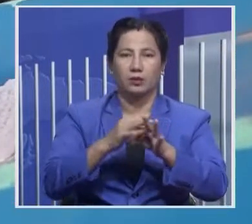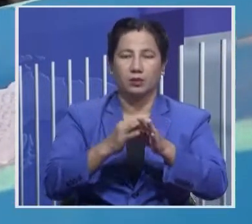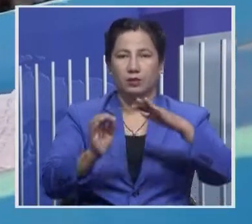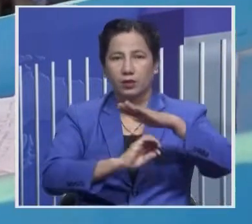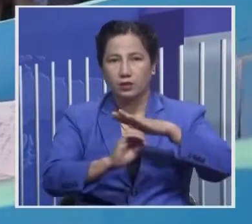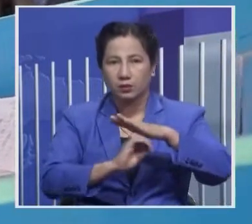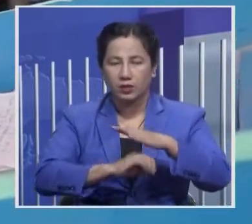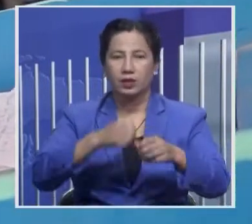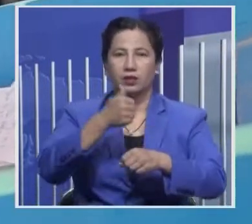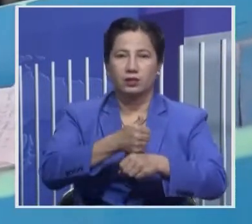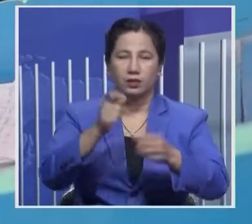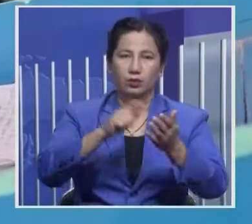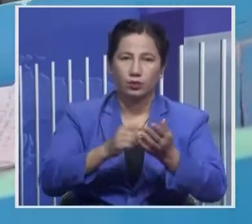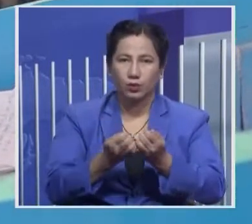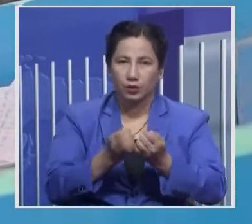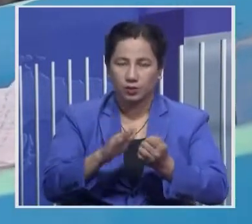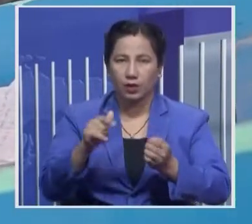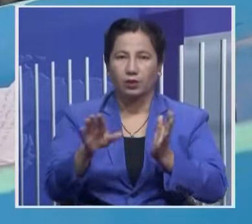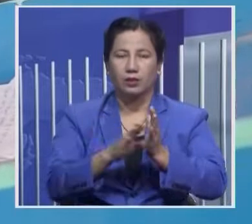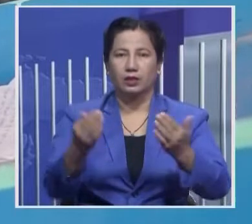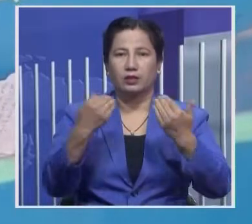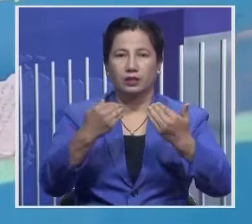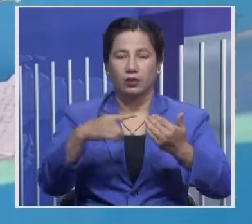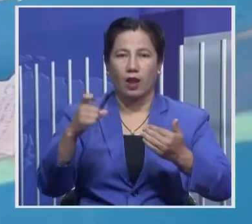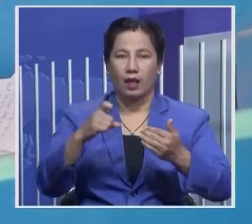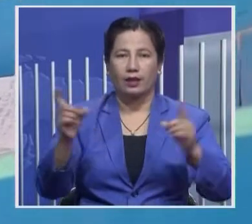समितिका अध्यक्षले सुरु गरेको छ, योबाट सिक्नका लागि